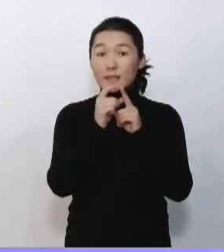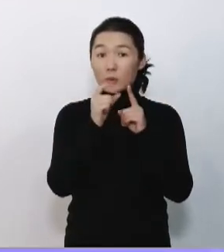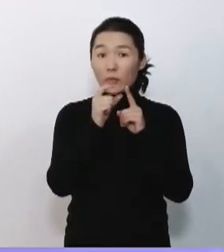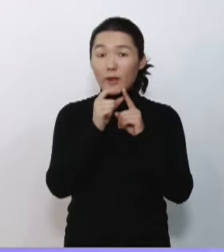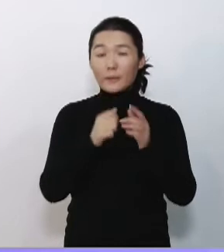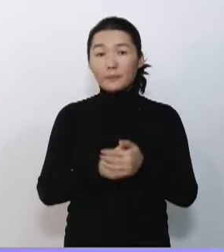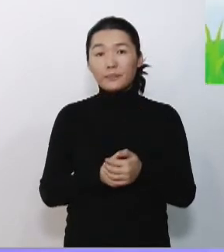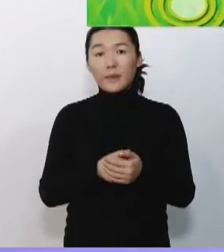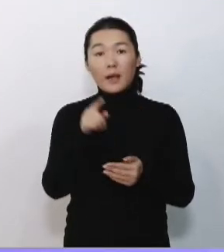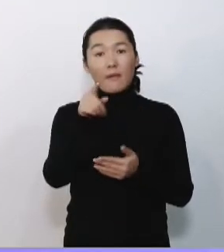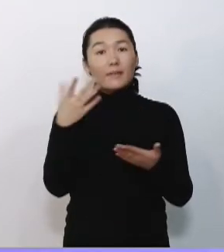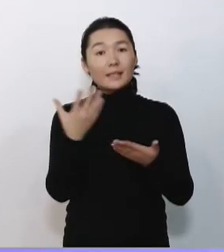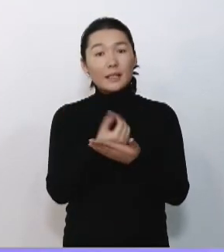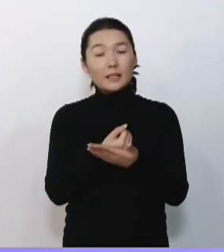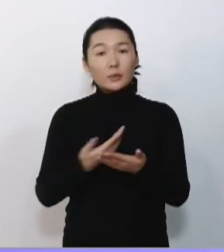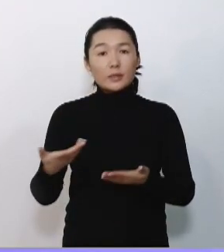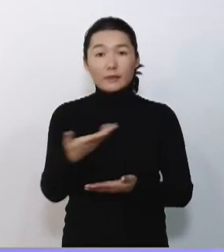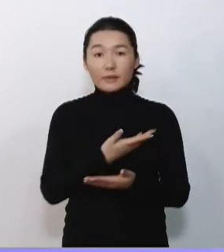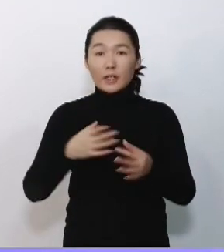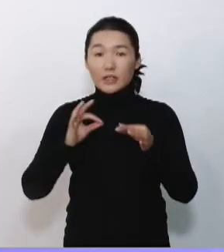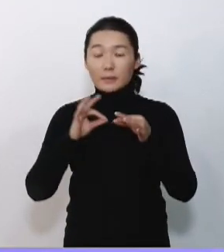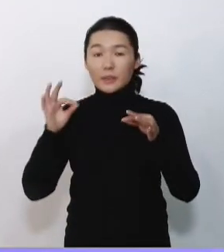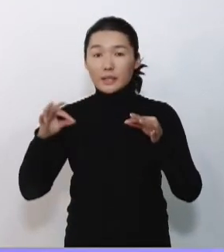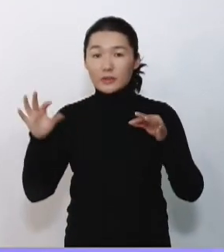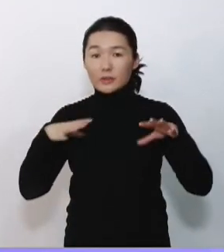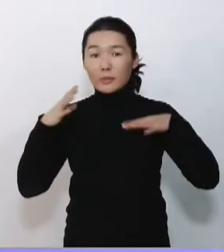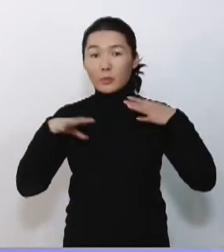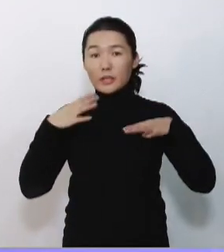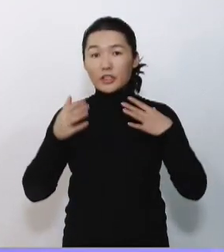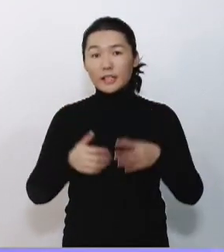слово вы найдете в нашем логическом упражнении.